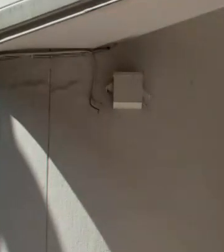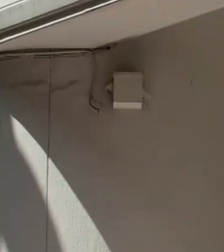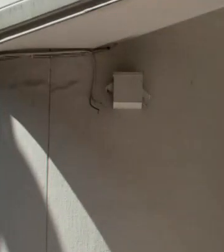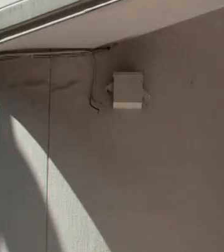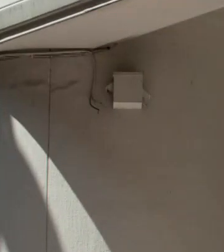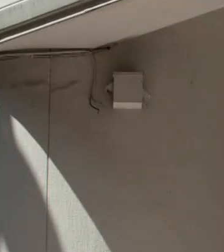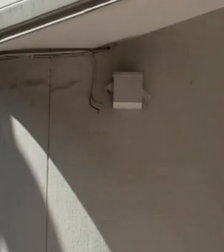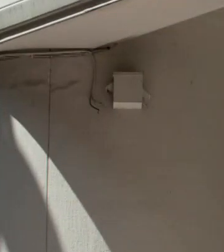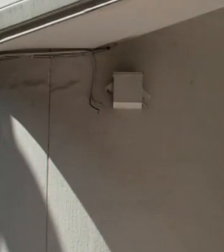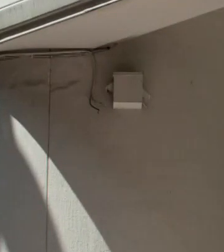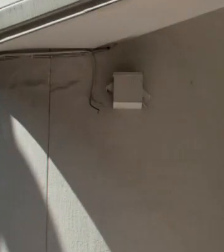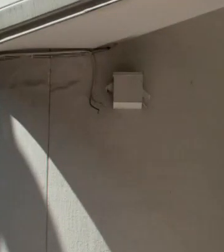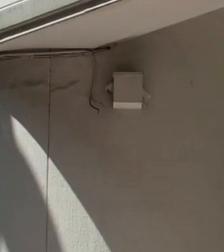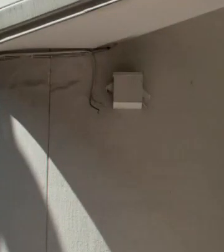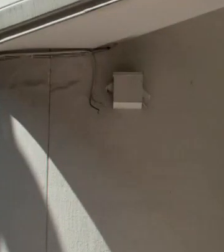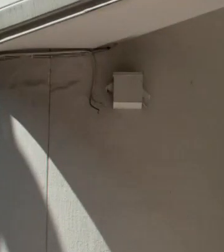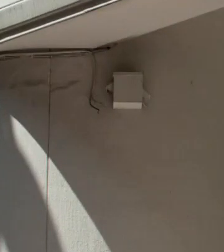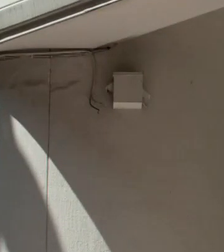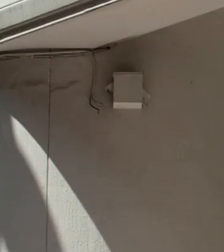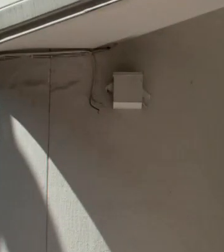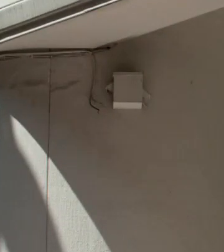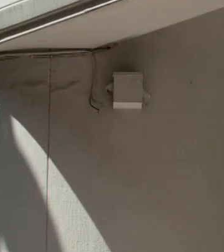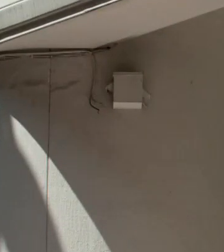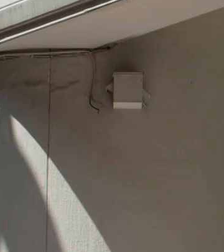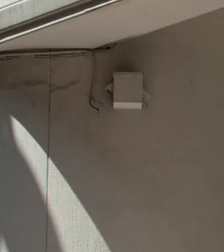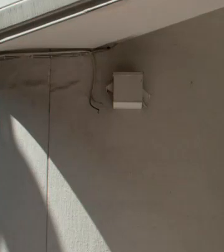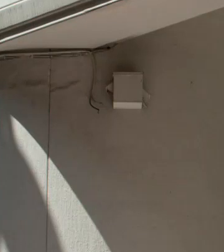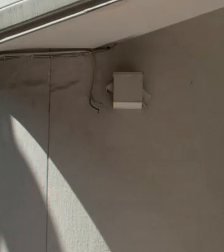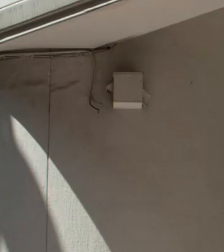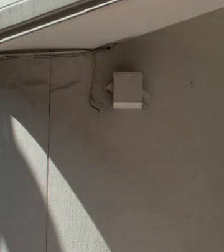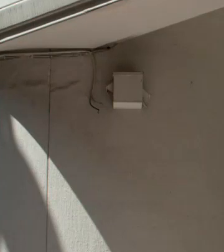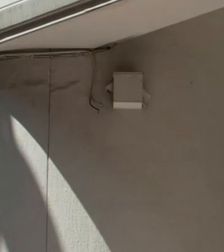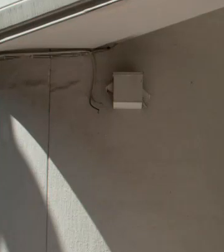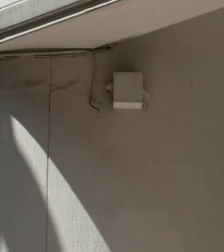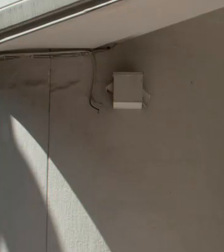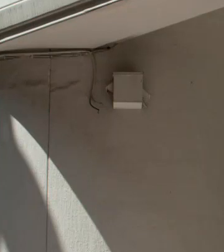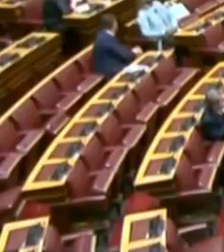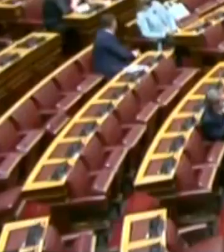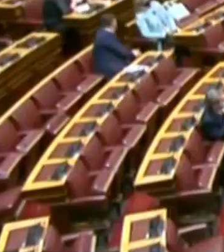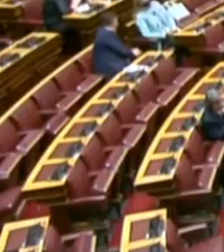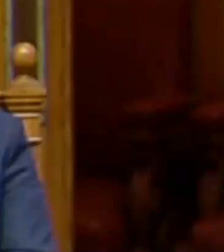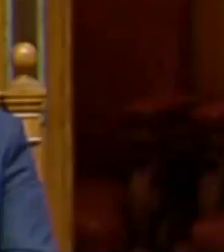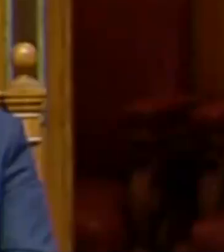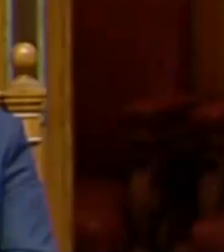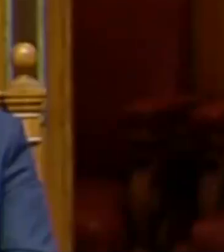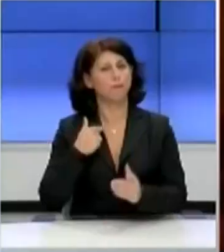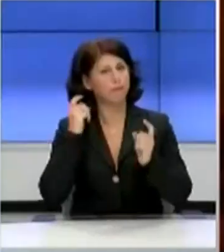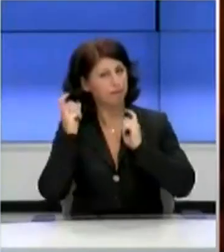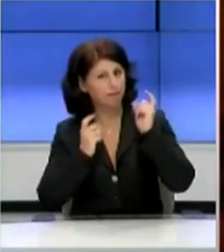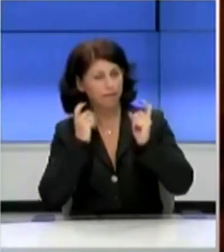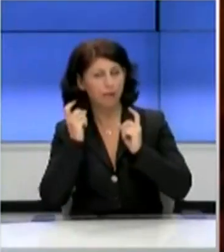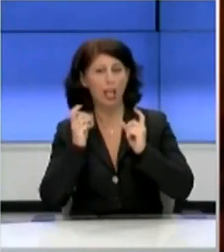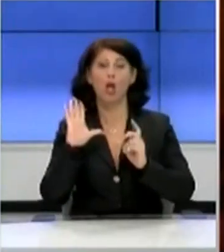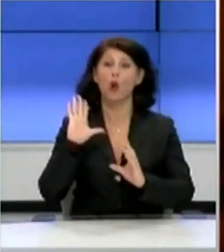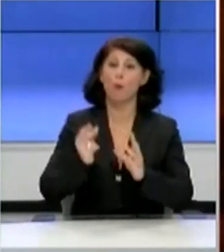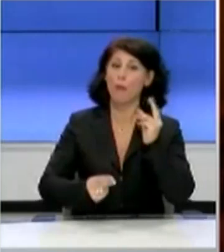της Βουλής, δεν πίστεψε τον διοικητή του νοσοκομείου. Πίστεψε όμως τα ψέματά του. Ας ζητήσει έστω και τώρα συγγνώμη. Το πρόβλημα δεν